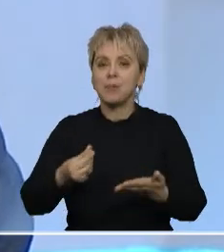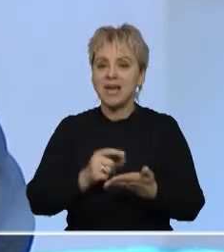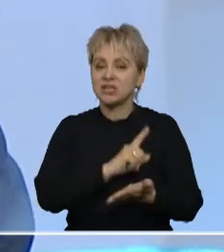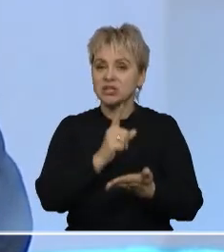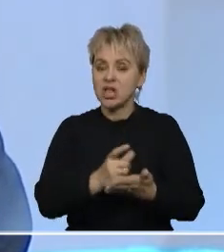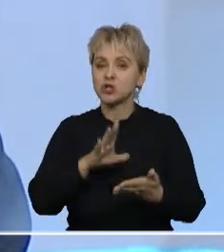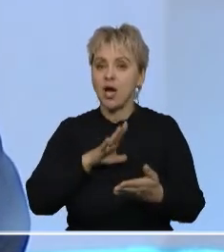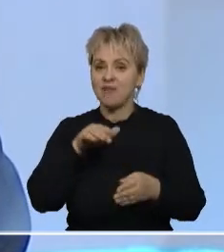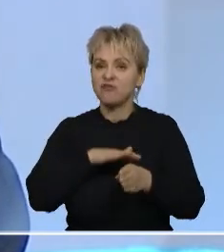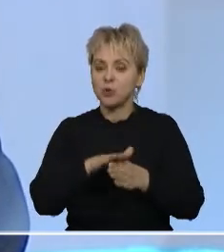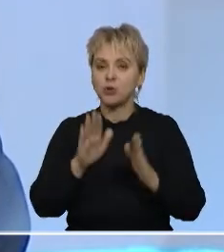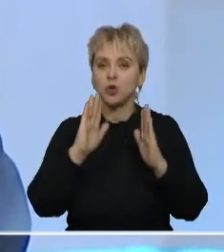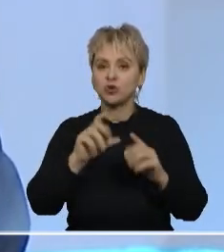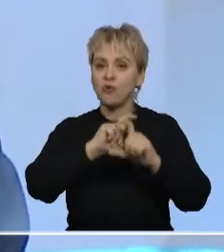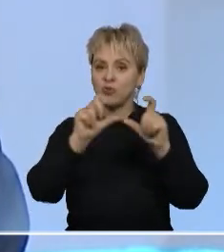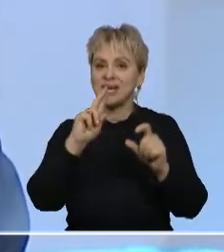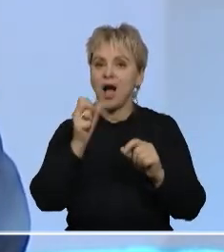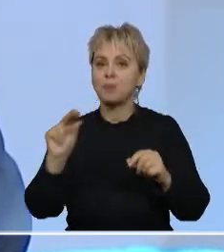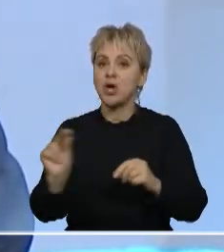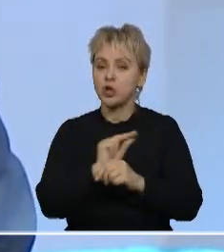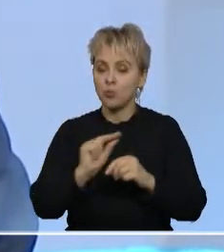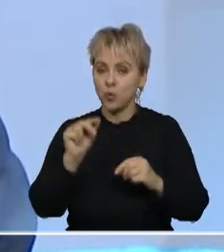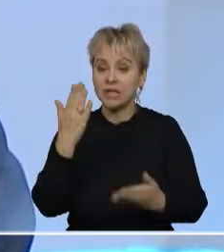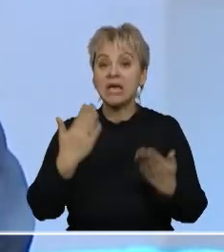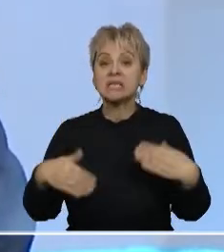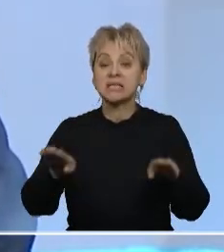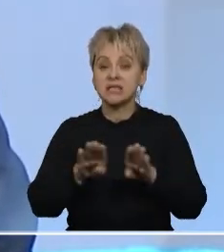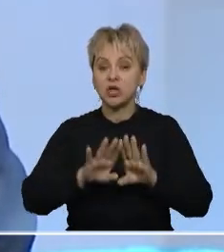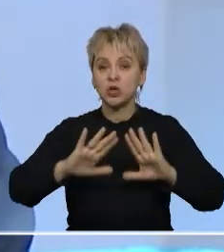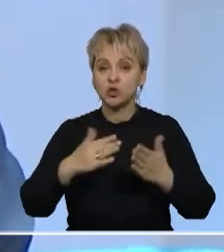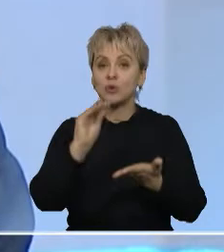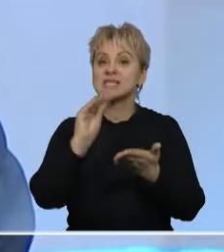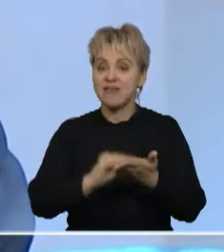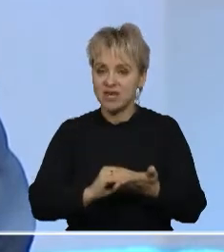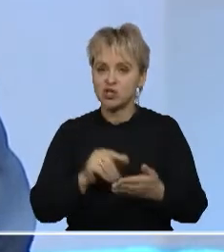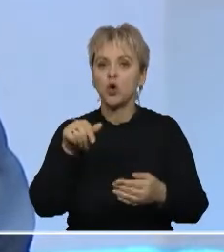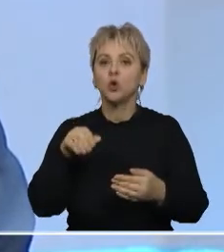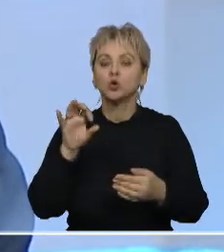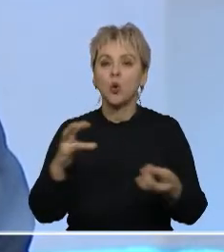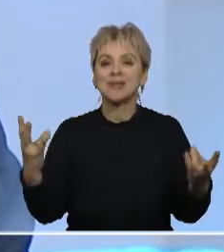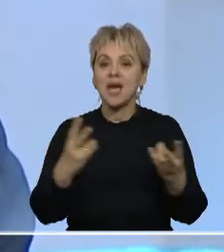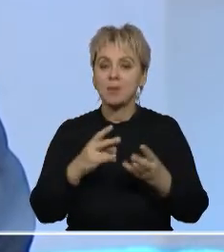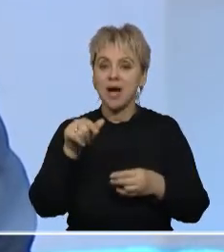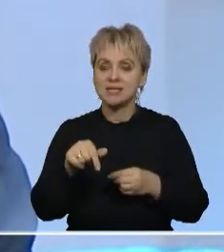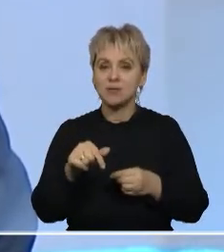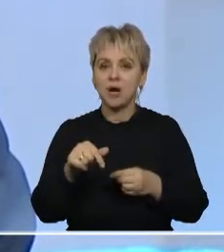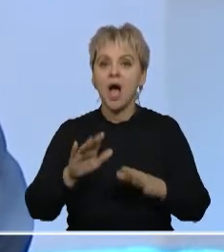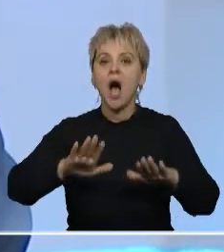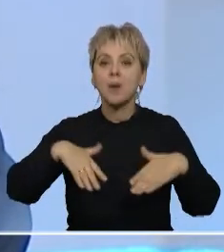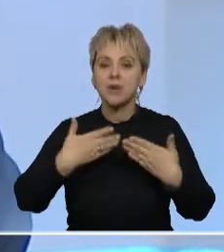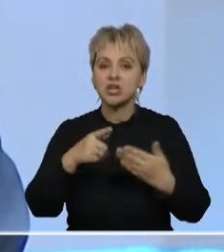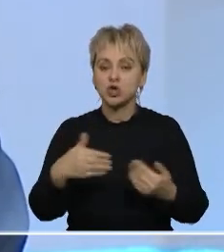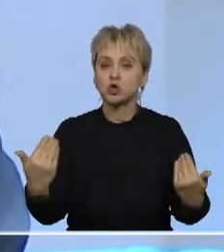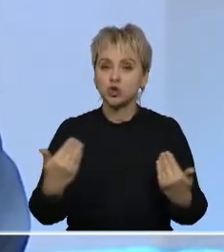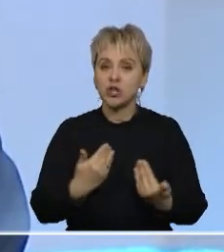должна производиться только фонд капитального ремонта. Если такие случаи зафиксированы, то необходимо обратиться